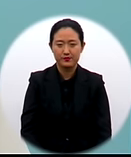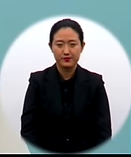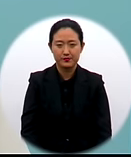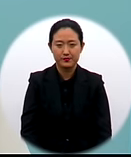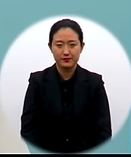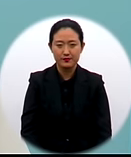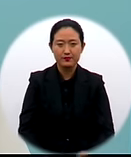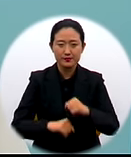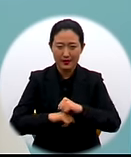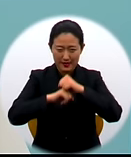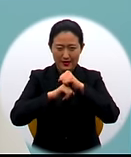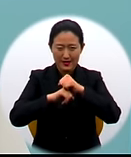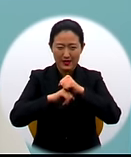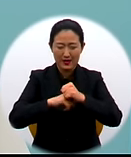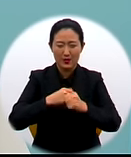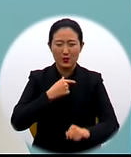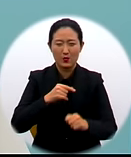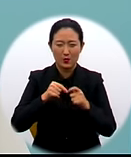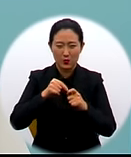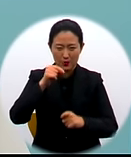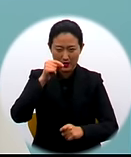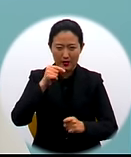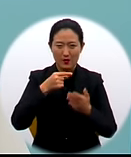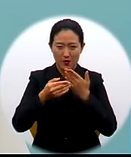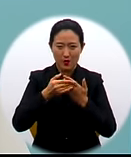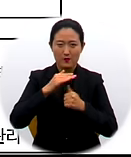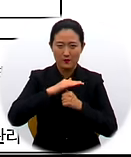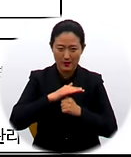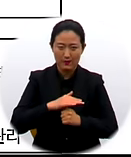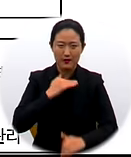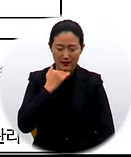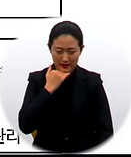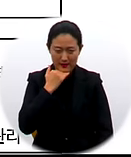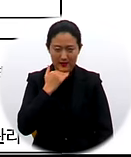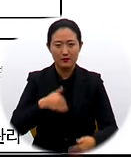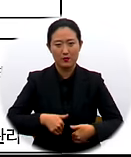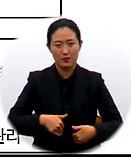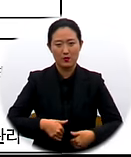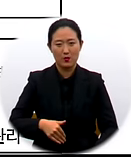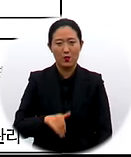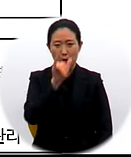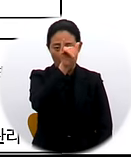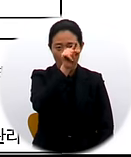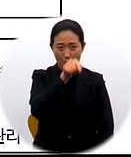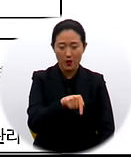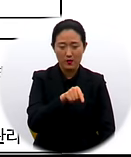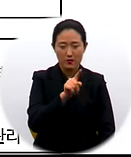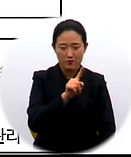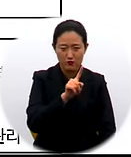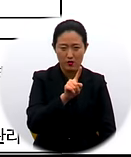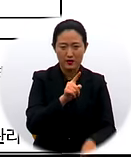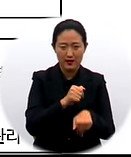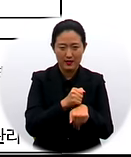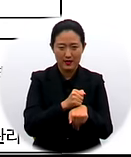요구되는 직무들입니다. Y축은 무엇을 위해서 일하는 직무냐입니다. 사람이 일을 하는 과정에서는 크게 두 가지